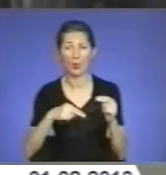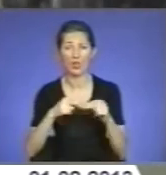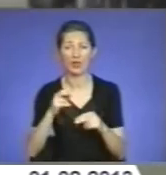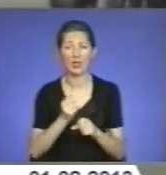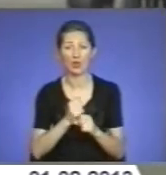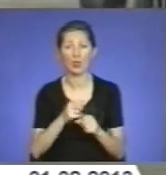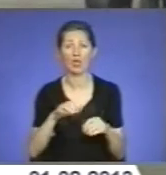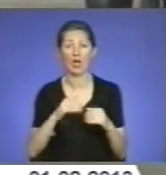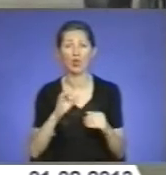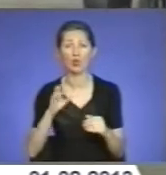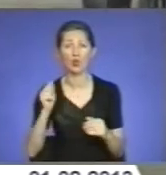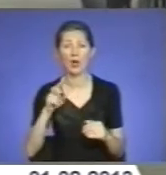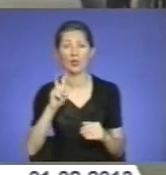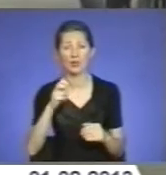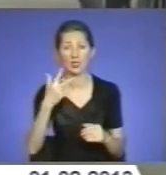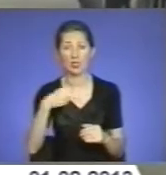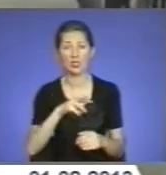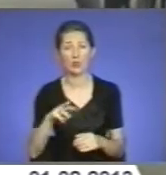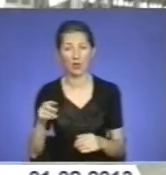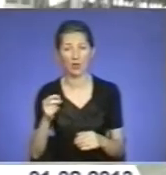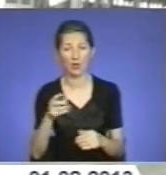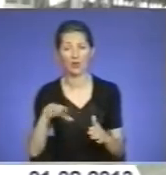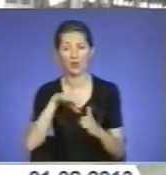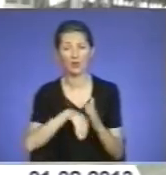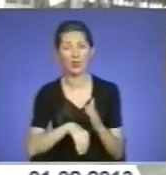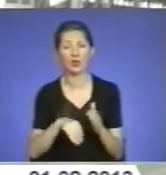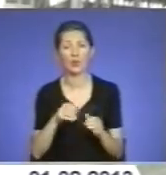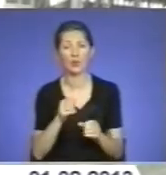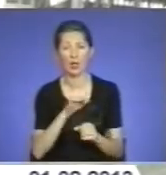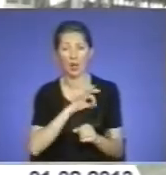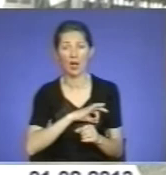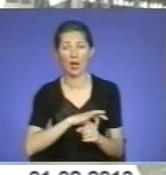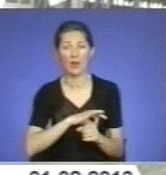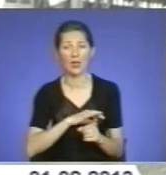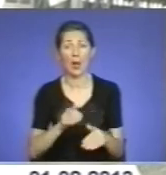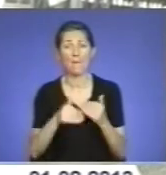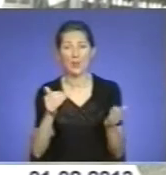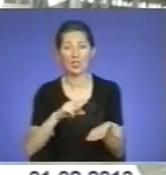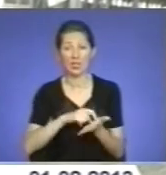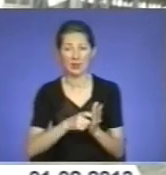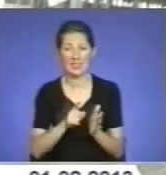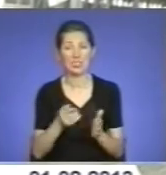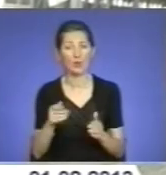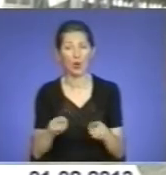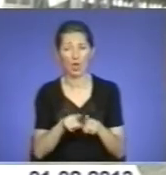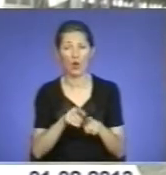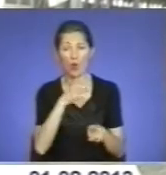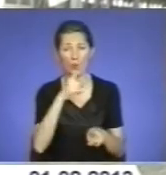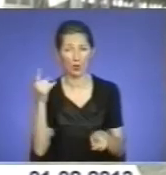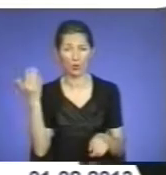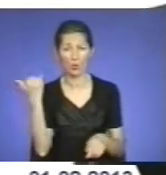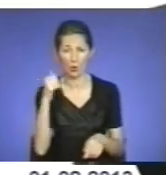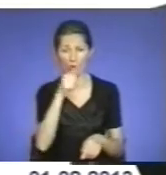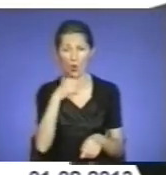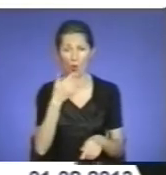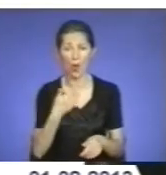суму 230 мільйонів гривень. Введено в експлуатацію більше житла, ніж у відповідному періоді минулого року.